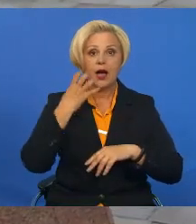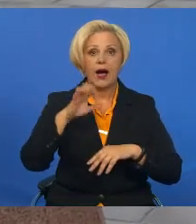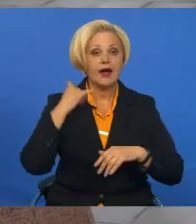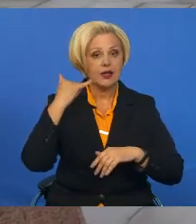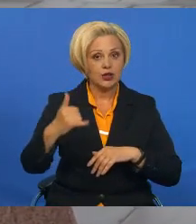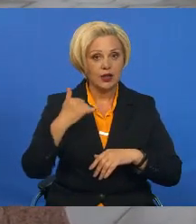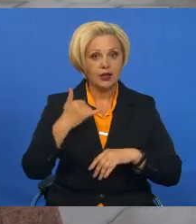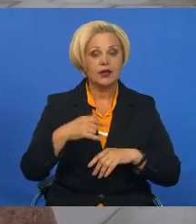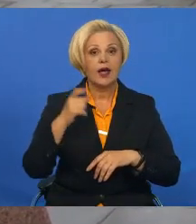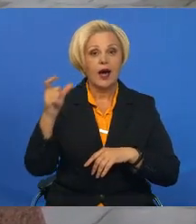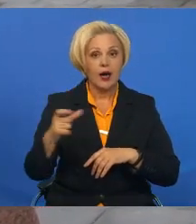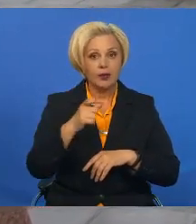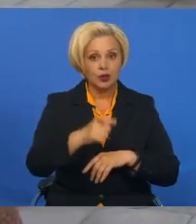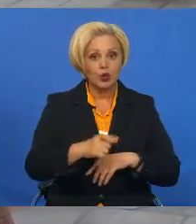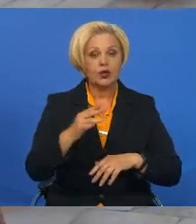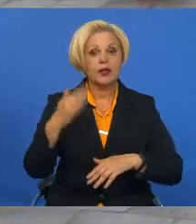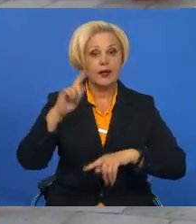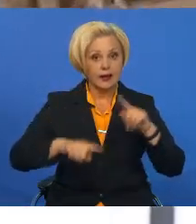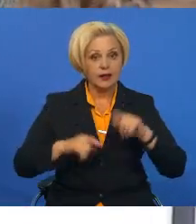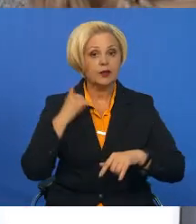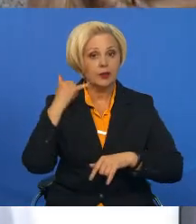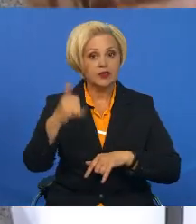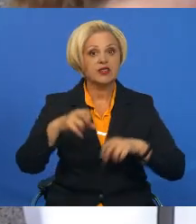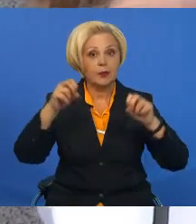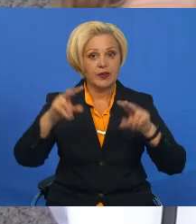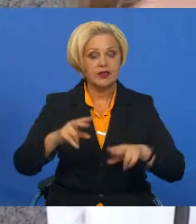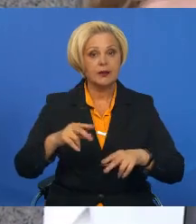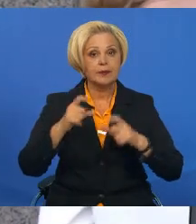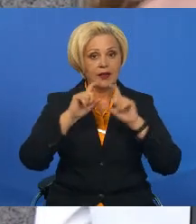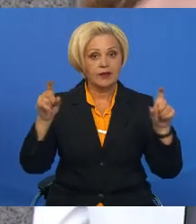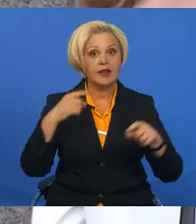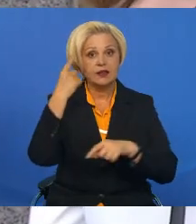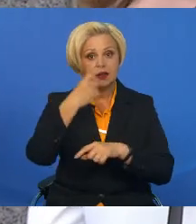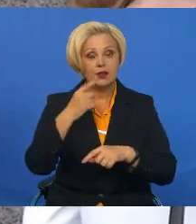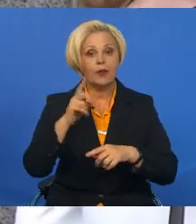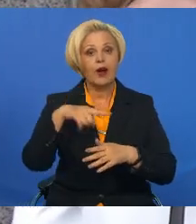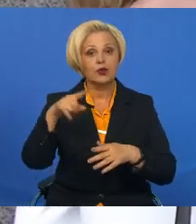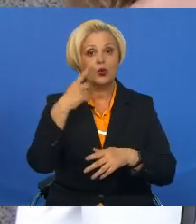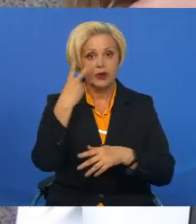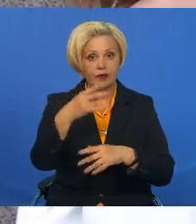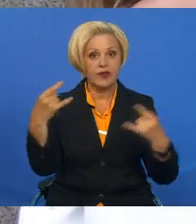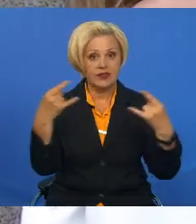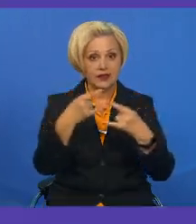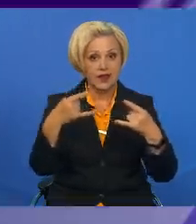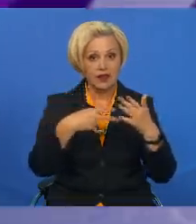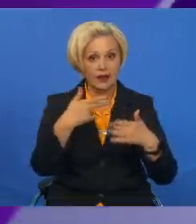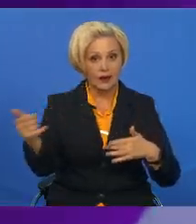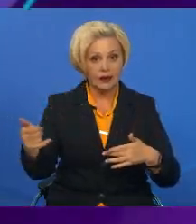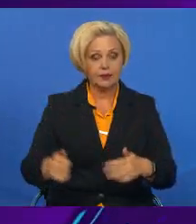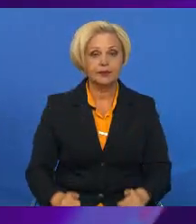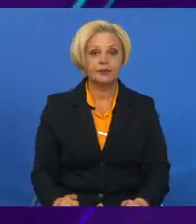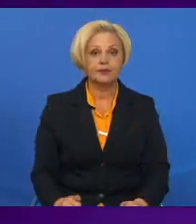линия. Абитуриенты и их батьки смогут звернуться до специалистов ведомства особисто по номеру, які вы бачите на экранах.